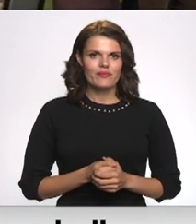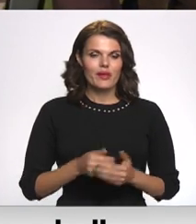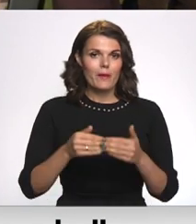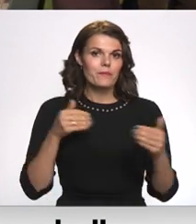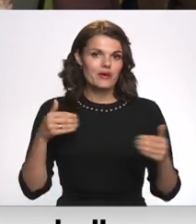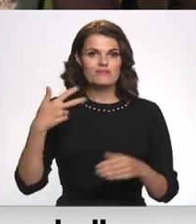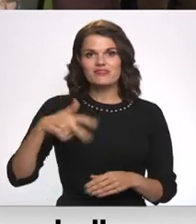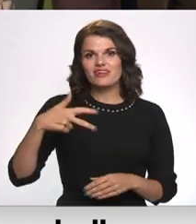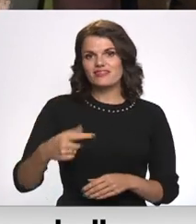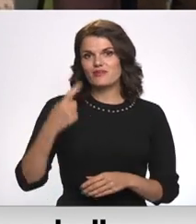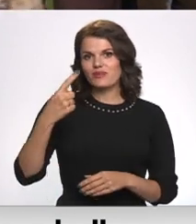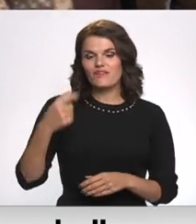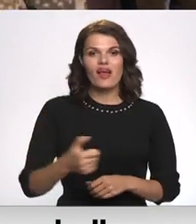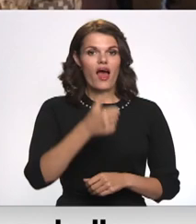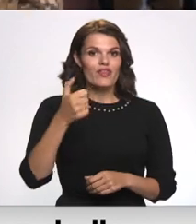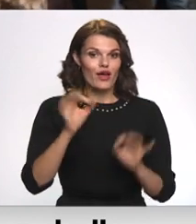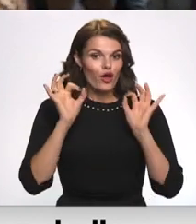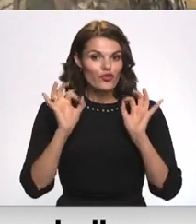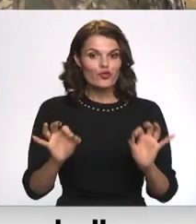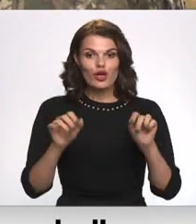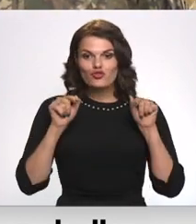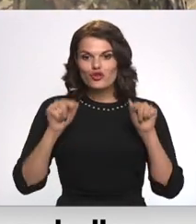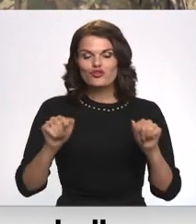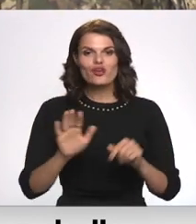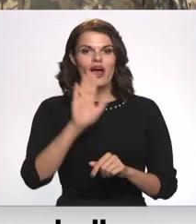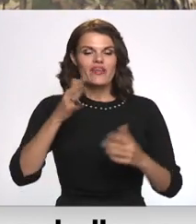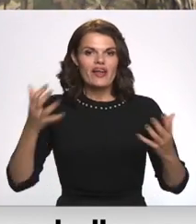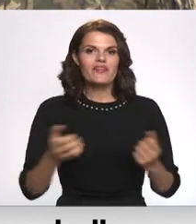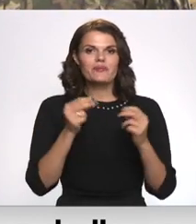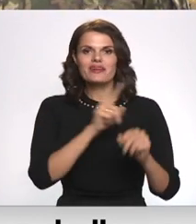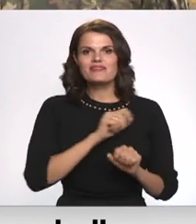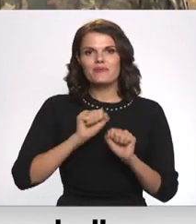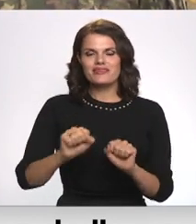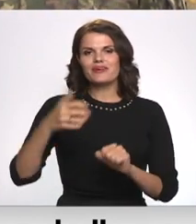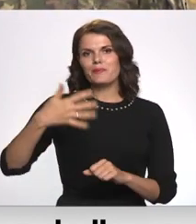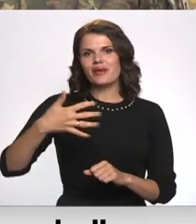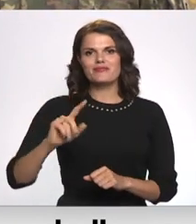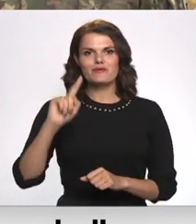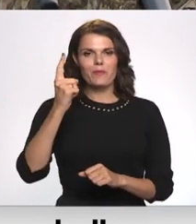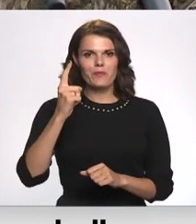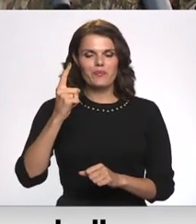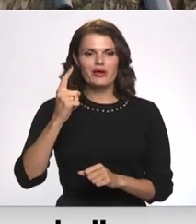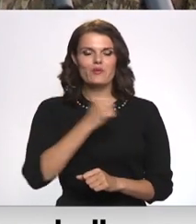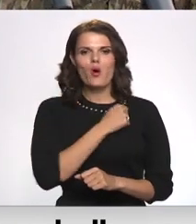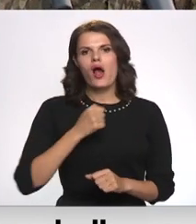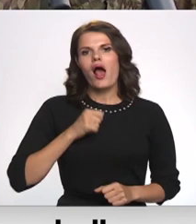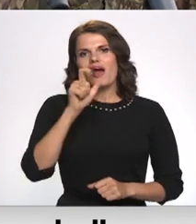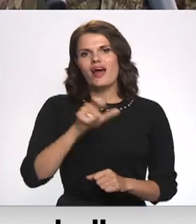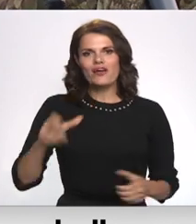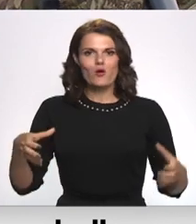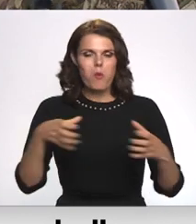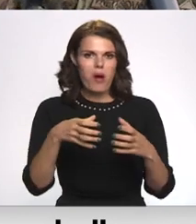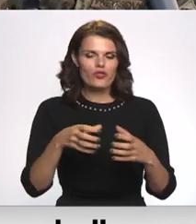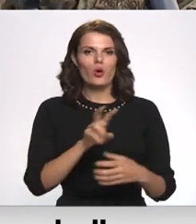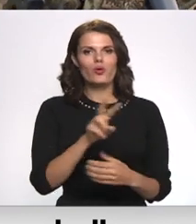Pirms 31 gada tieši šajā dienā dibinājis Zemessardzes 51. Kājnieku bataljonu, kas